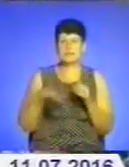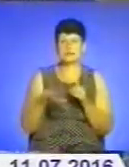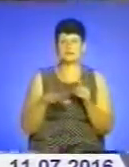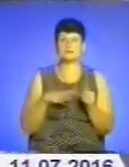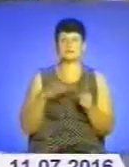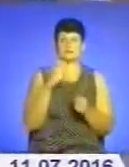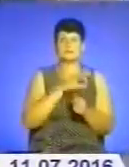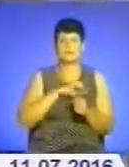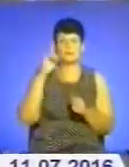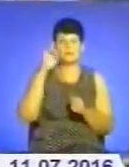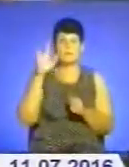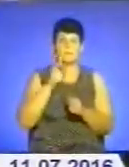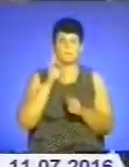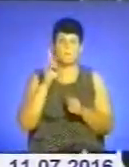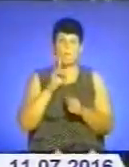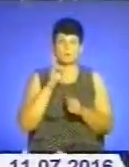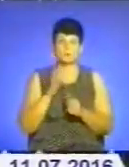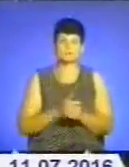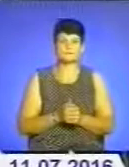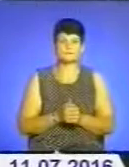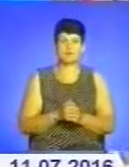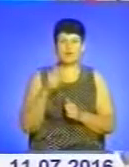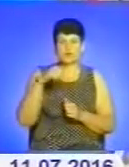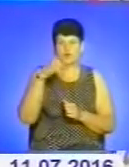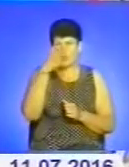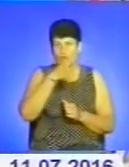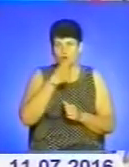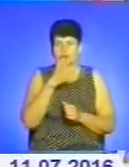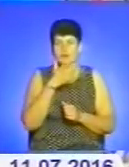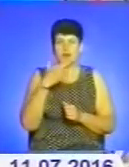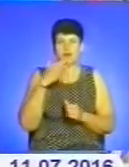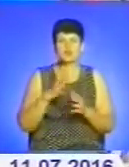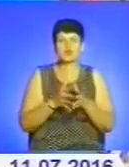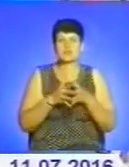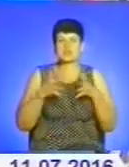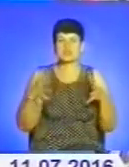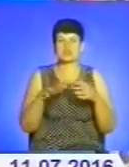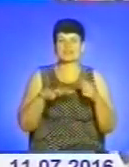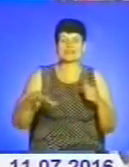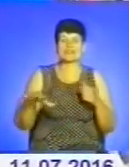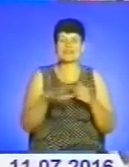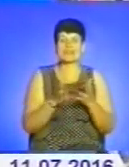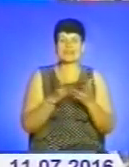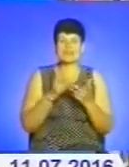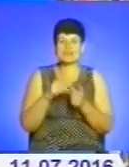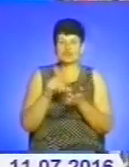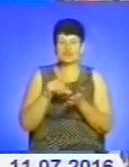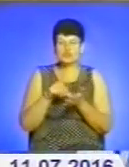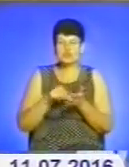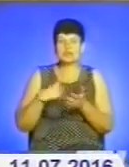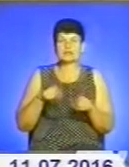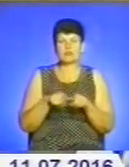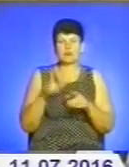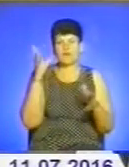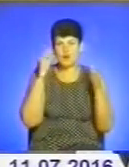молоді навіть під час виступів іменитих виконавців. Цього року ми набагато збільшили територію, оскільки збільшилась кількість учасників. Також ми врахували